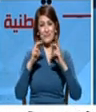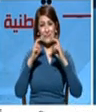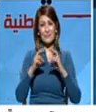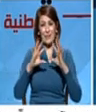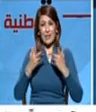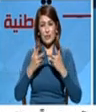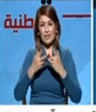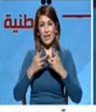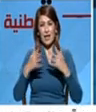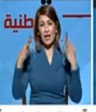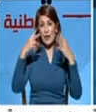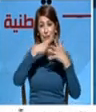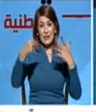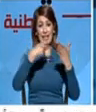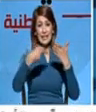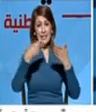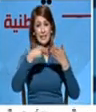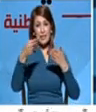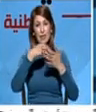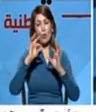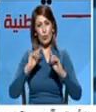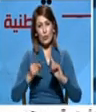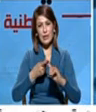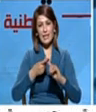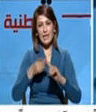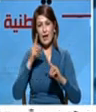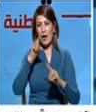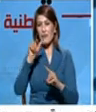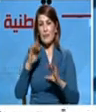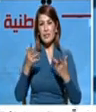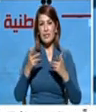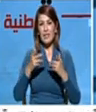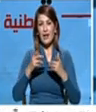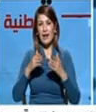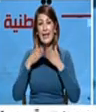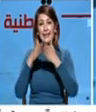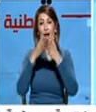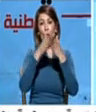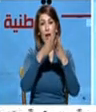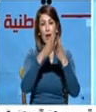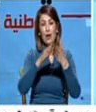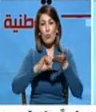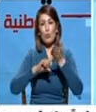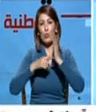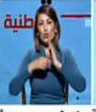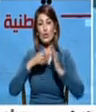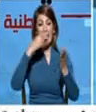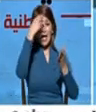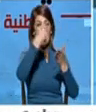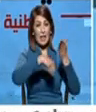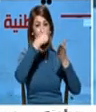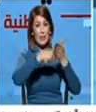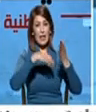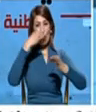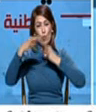في ال في الاستاذ هذاك انتم دعوه من الوزاره واجهناها منع من خرجنا تحدثنا عليه في عديد